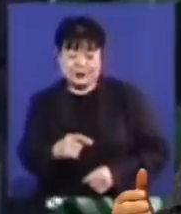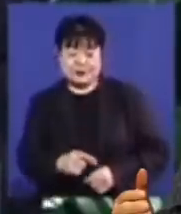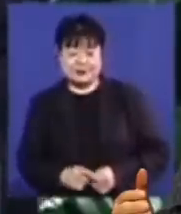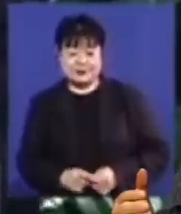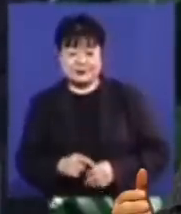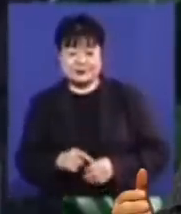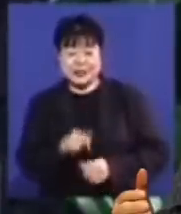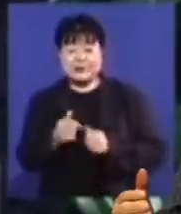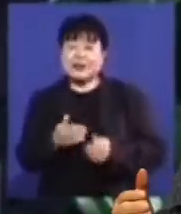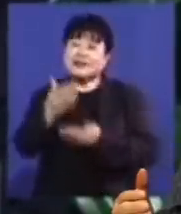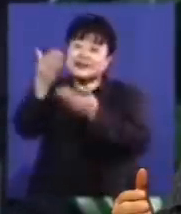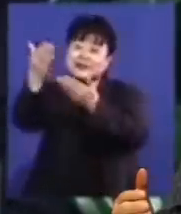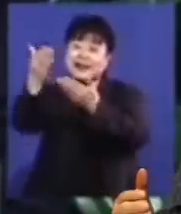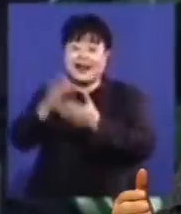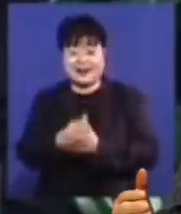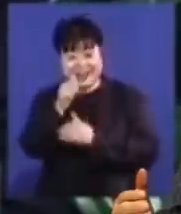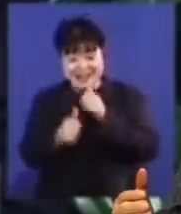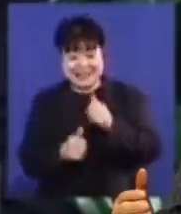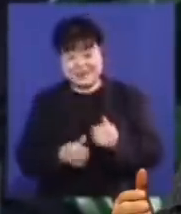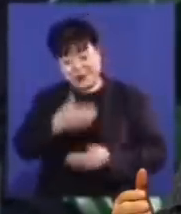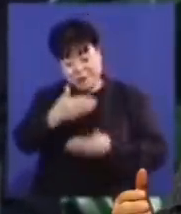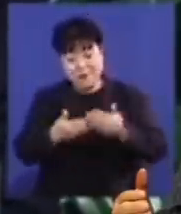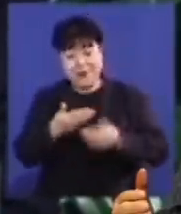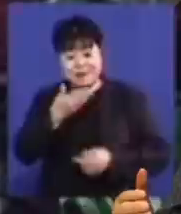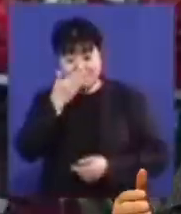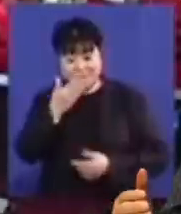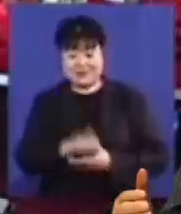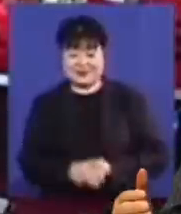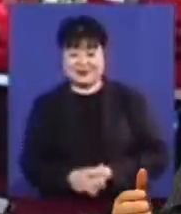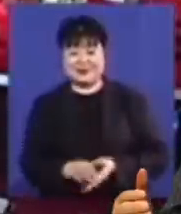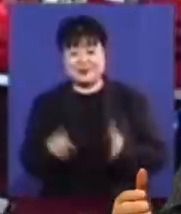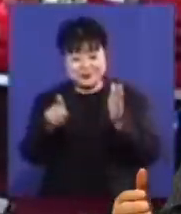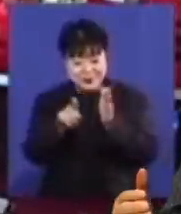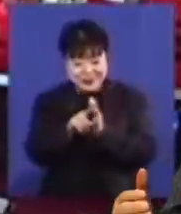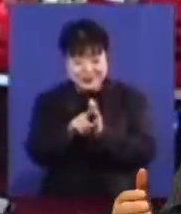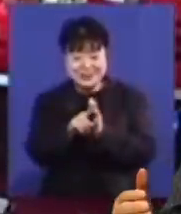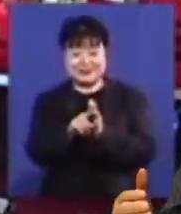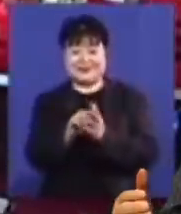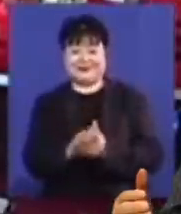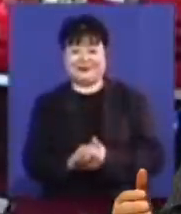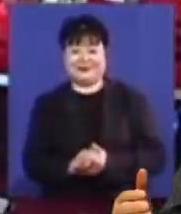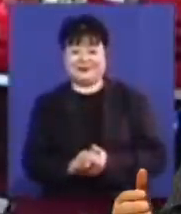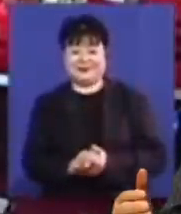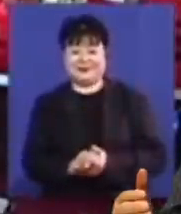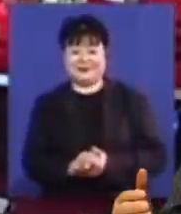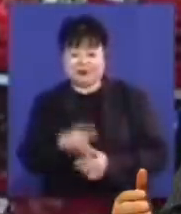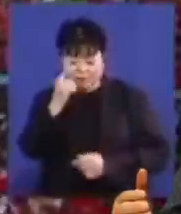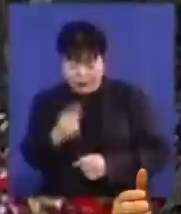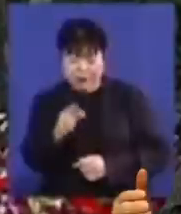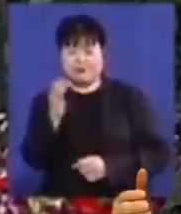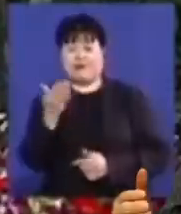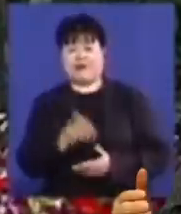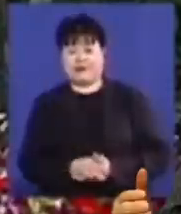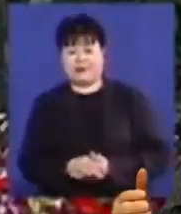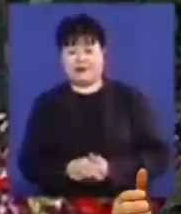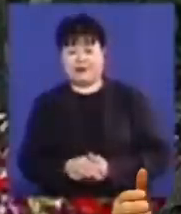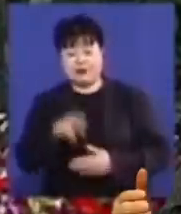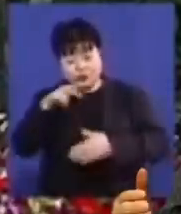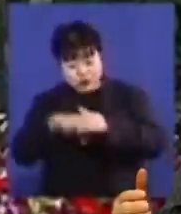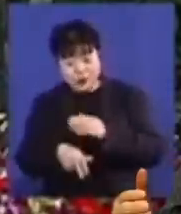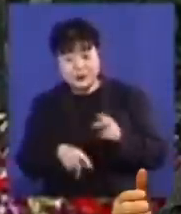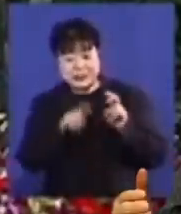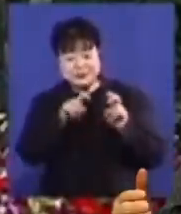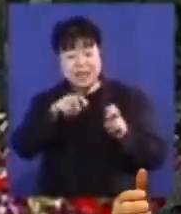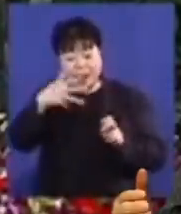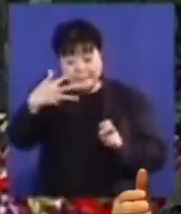하나님께 드립니다 하고 하나님과 교제가 있으면 믿음이 뜨뜻해지는 것입니다. 출애굽기 20장 8절에